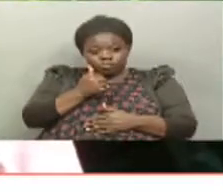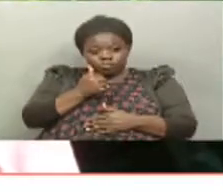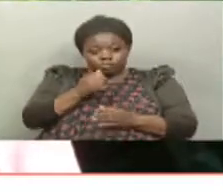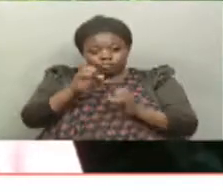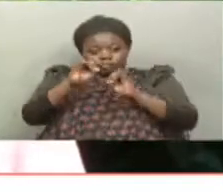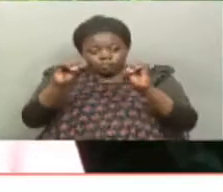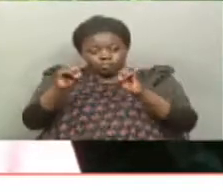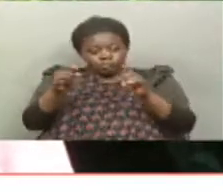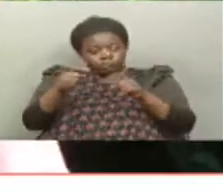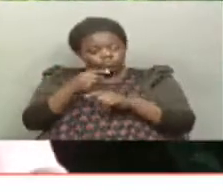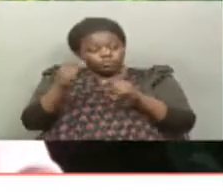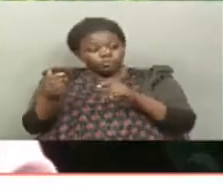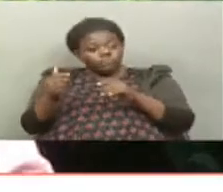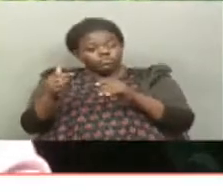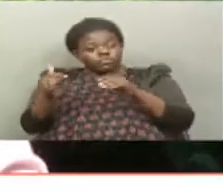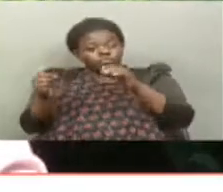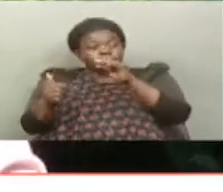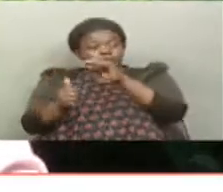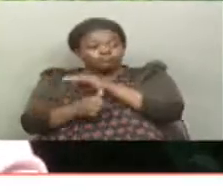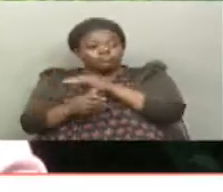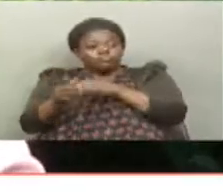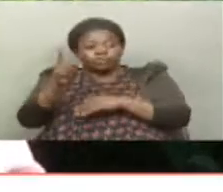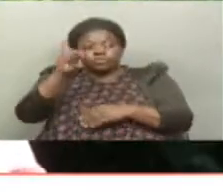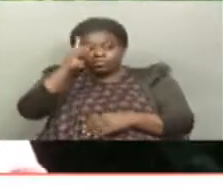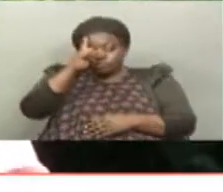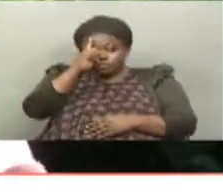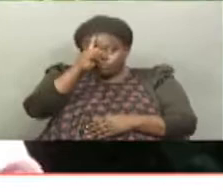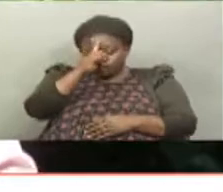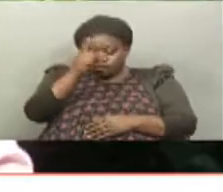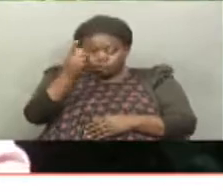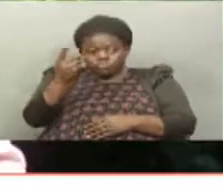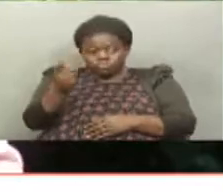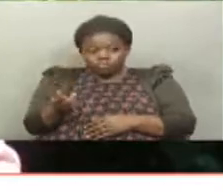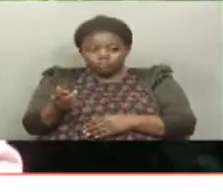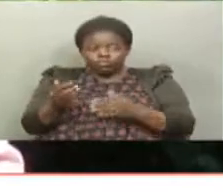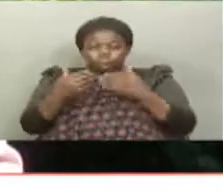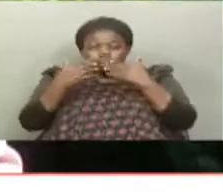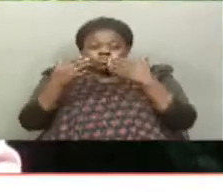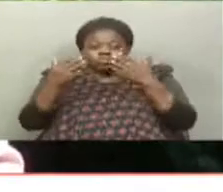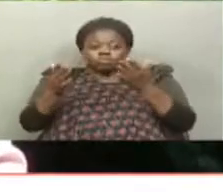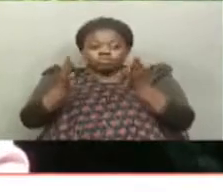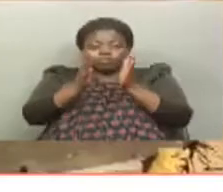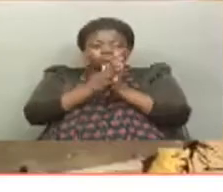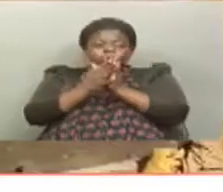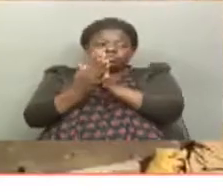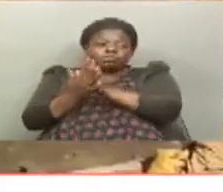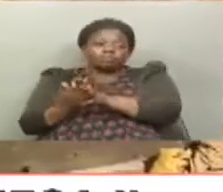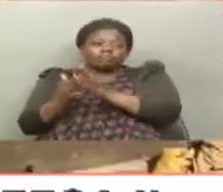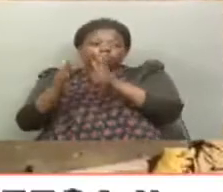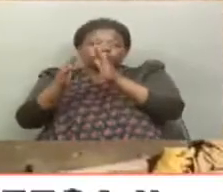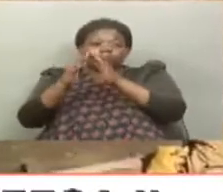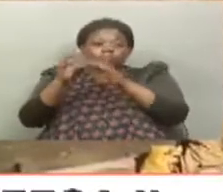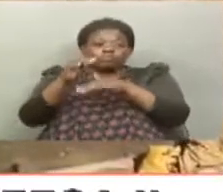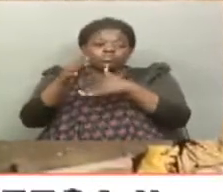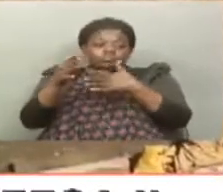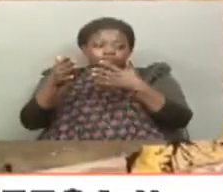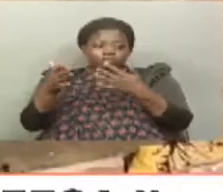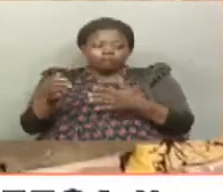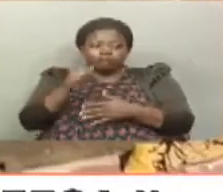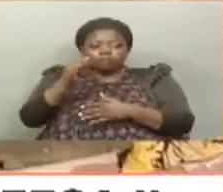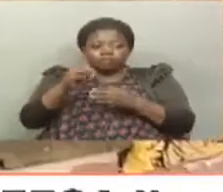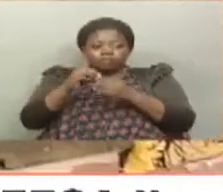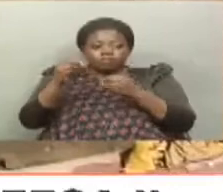ndi ku muyembe guno Kabaka yasimba luyajja wano nga amukwasa ennyumba eno Nabusulwa Merida ngono